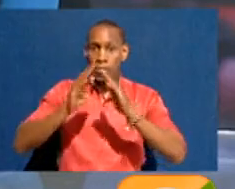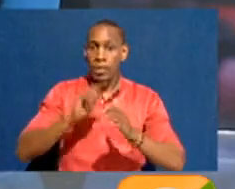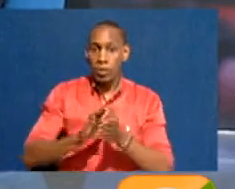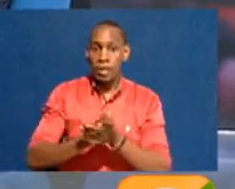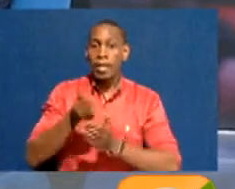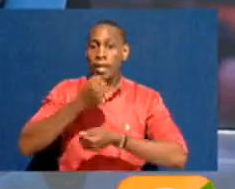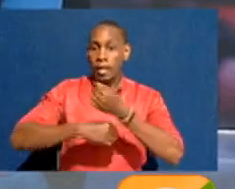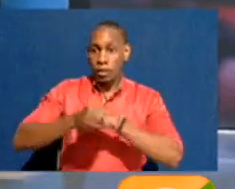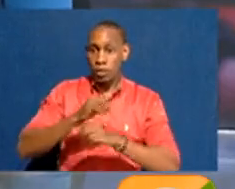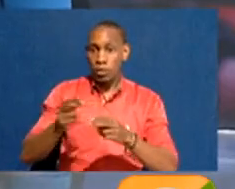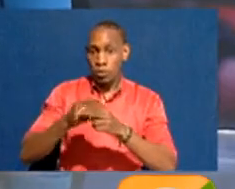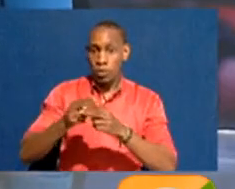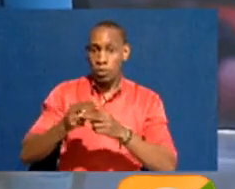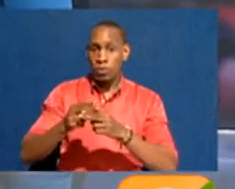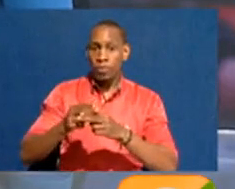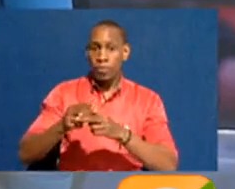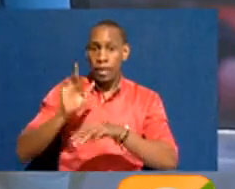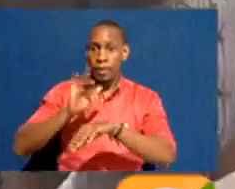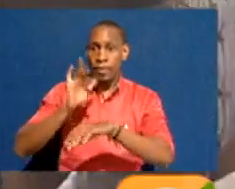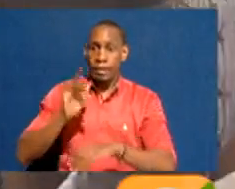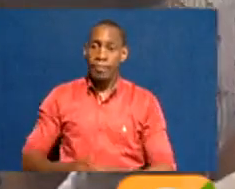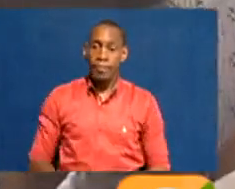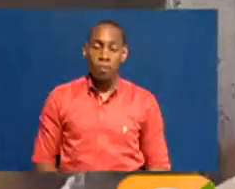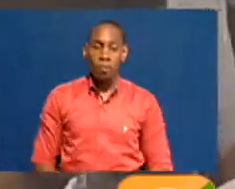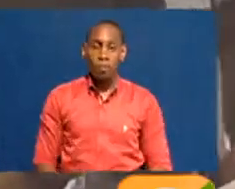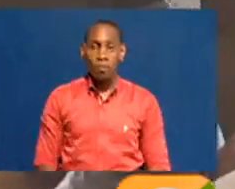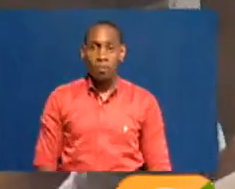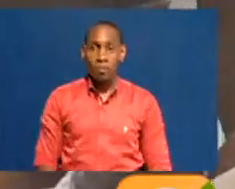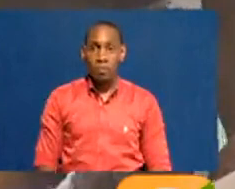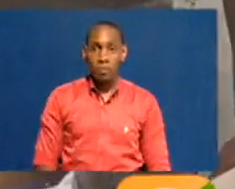chao kimotoni. Chemu Taigon anaarifu.